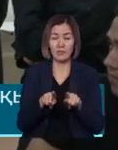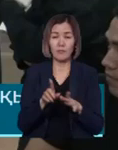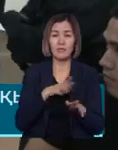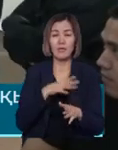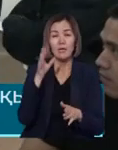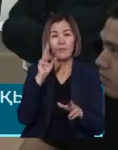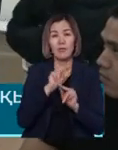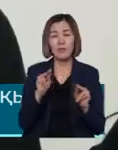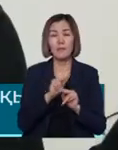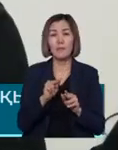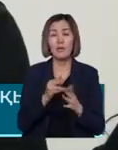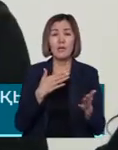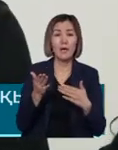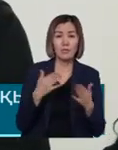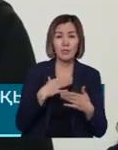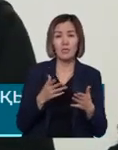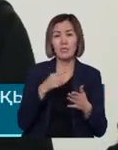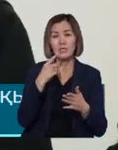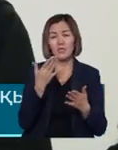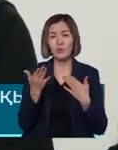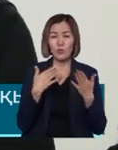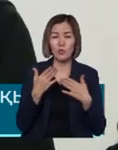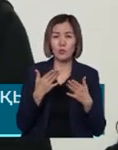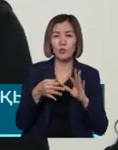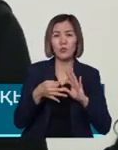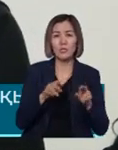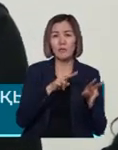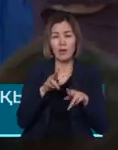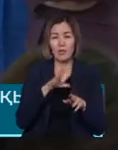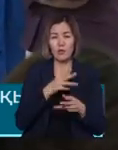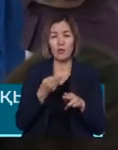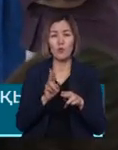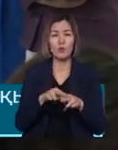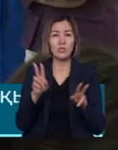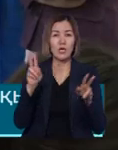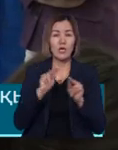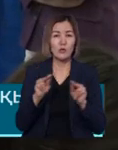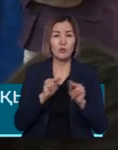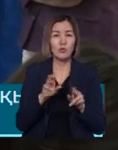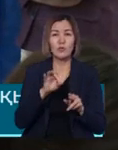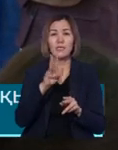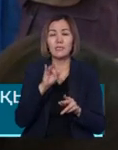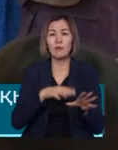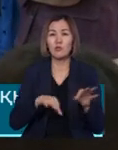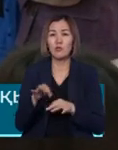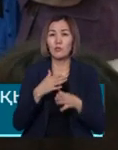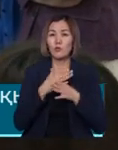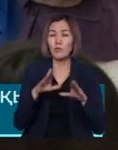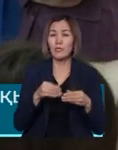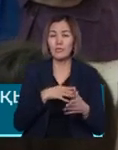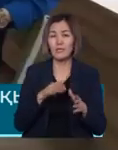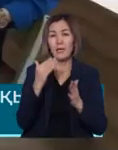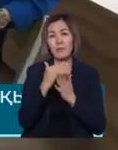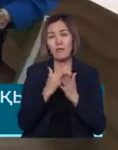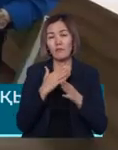бөлек мұғалімнің балалармен тіл табысуы аса маңызды. Тіпті жетіп ақылауда. Осы мәселеде ұстаздарға смарт ұстаз жобасы көмектеседі. Платформа